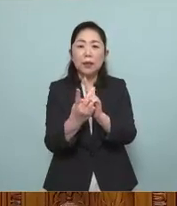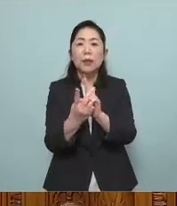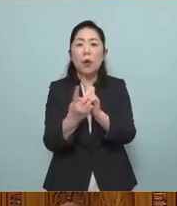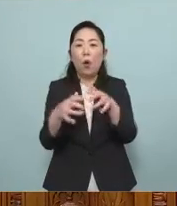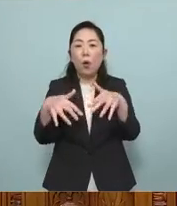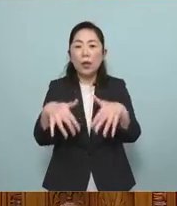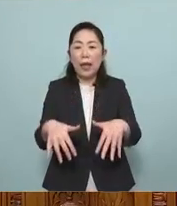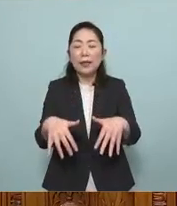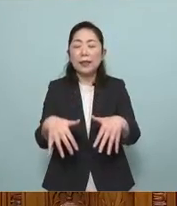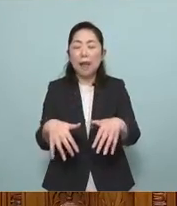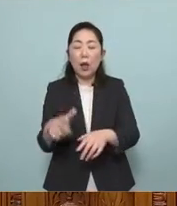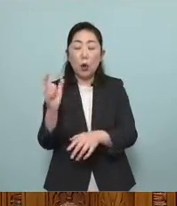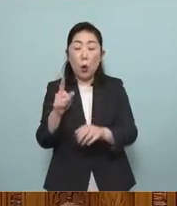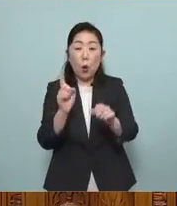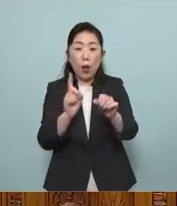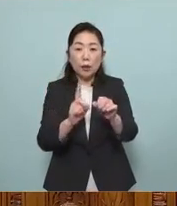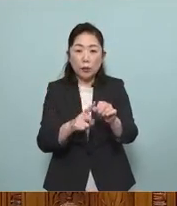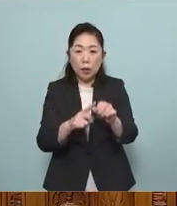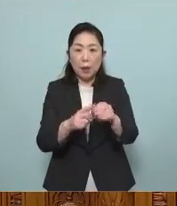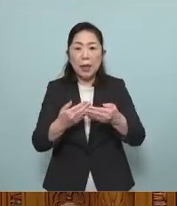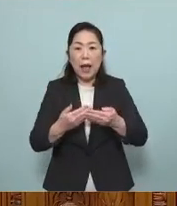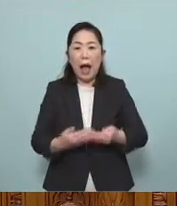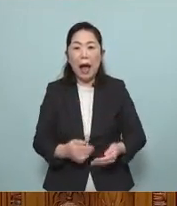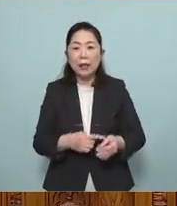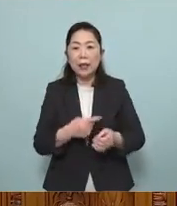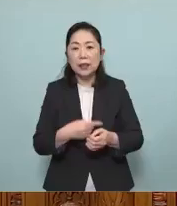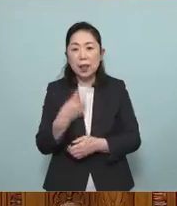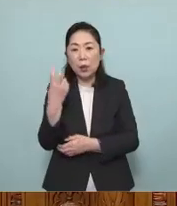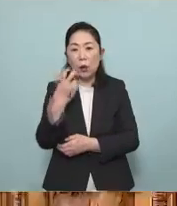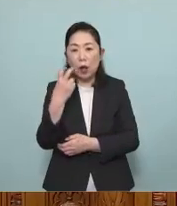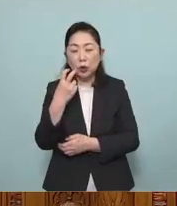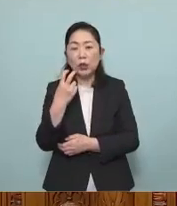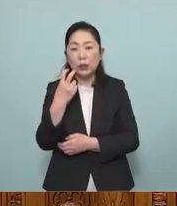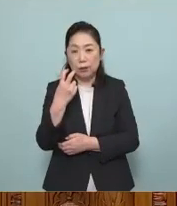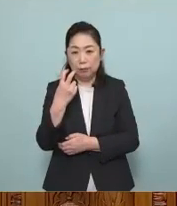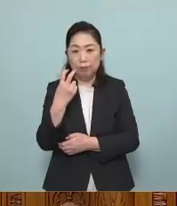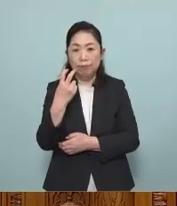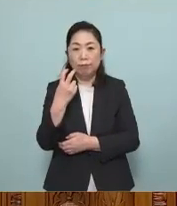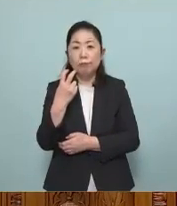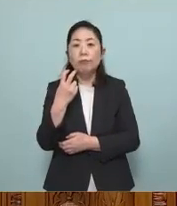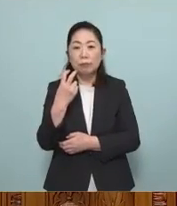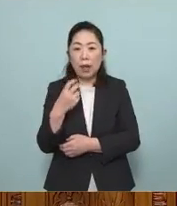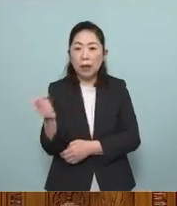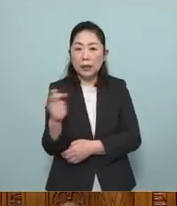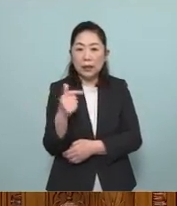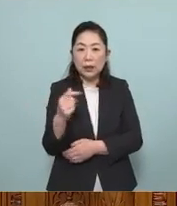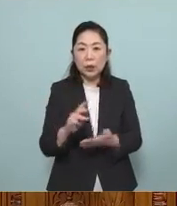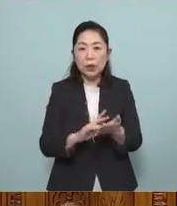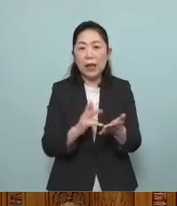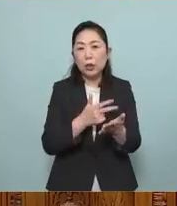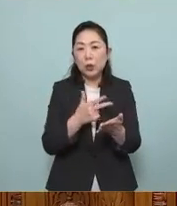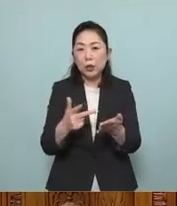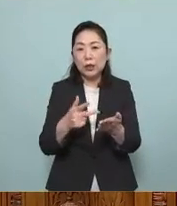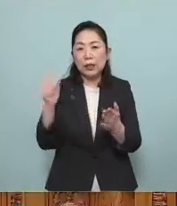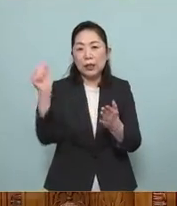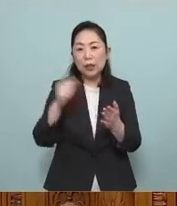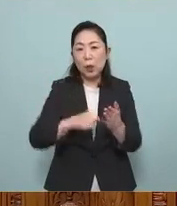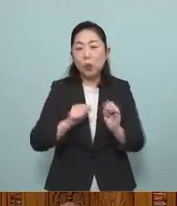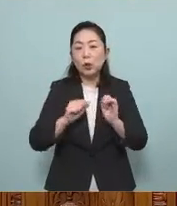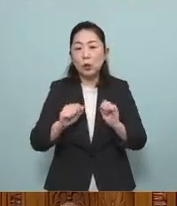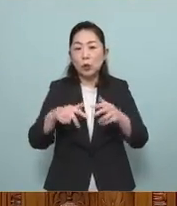化策として、まずは安全性の確認を前提に、迅速に薬事承認を行う仕組みを創